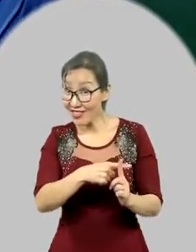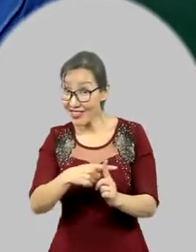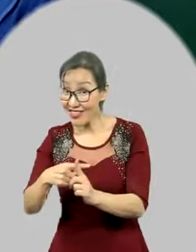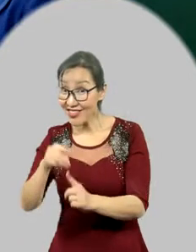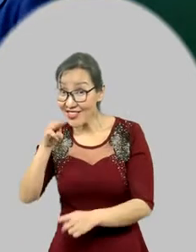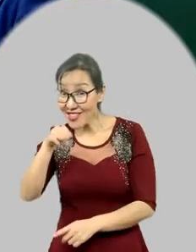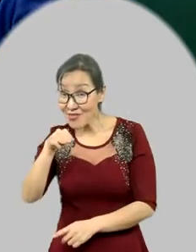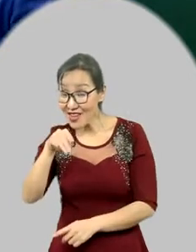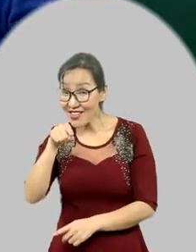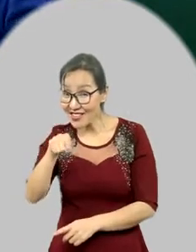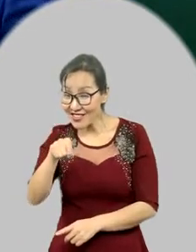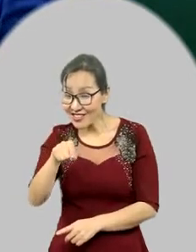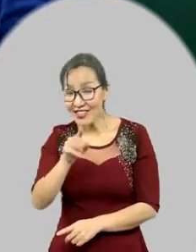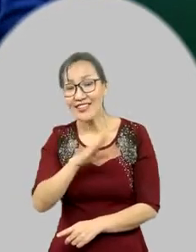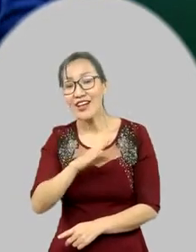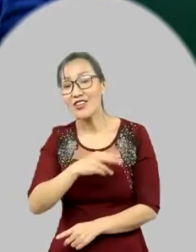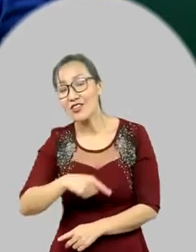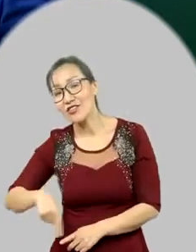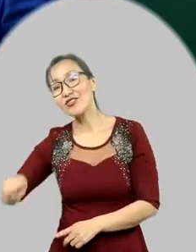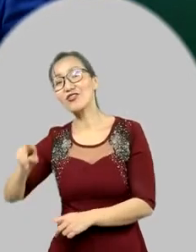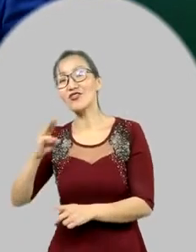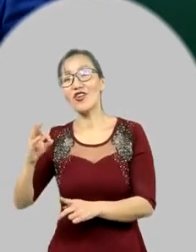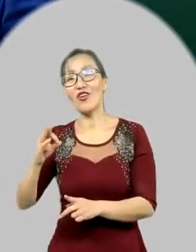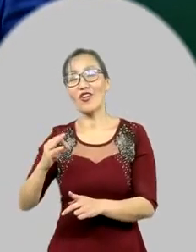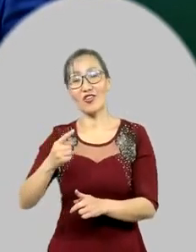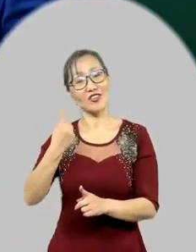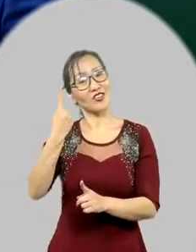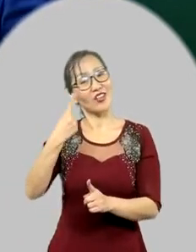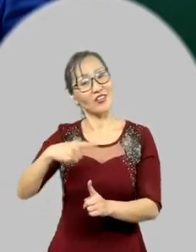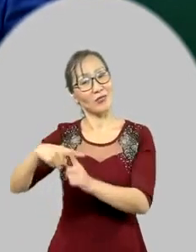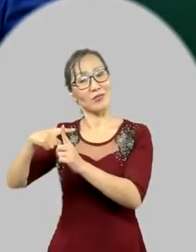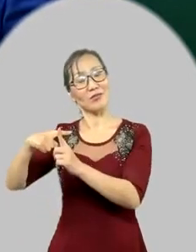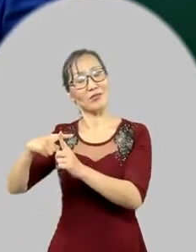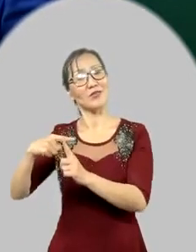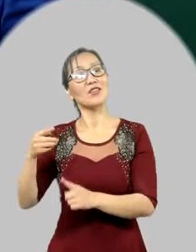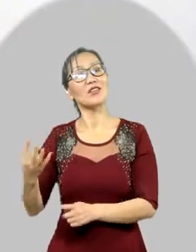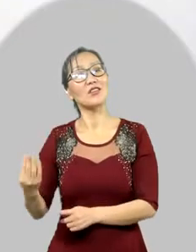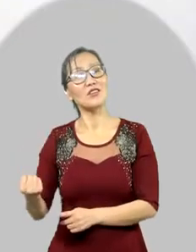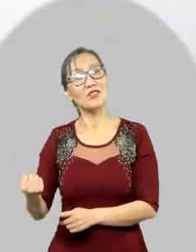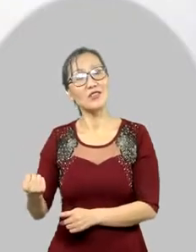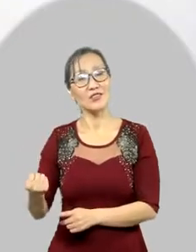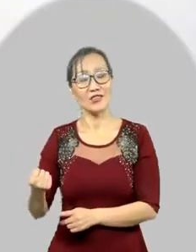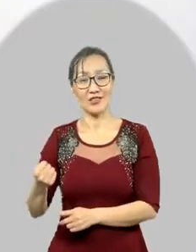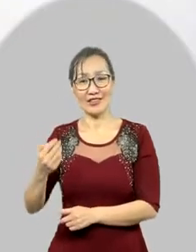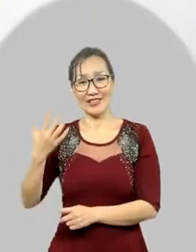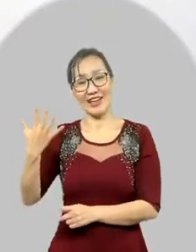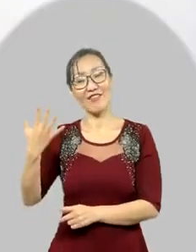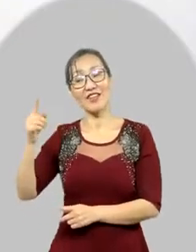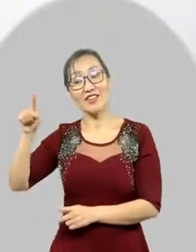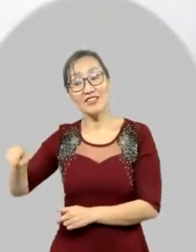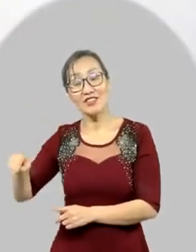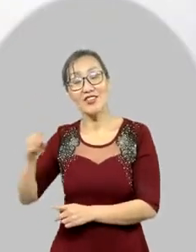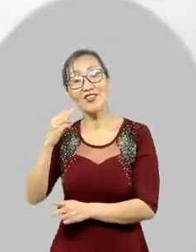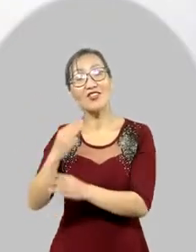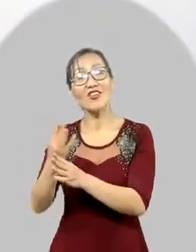тогтол ажиглагдаж байгаа учраас дараагийн тоо өмнөхөөс 5-аар нэмэгдээд дүрсүүдийн 5 дахь